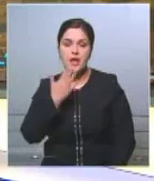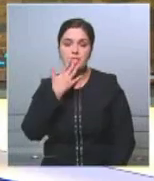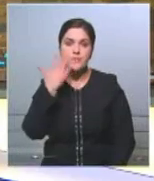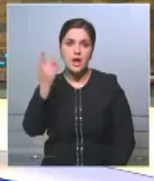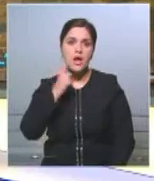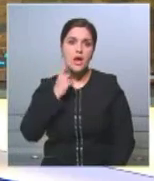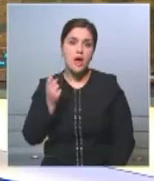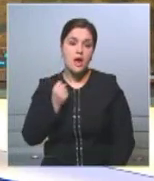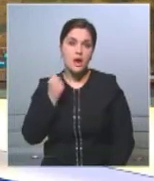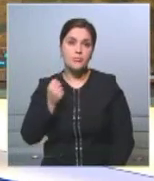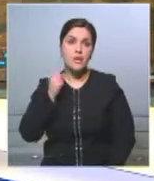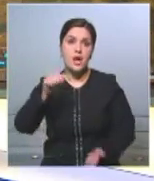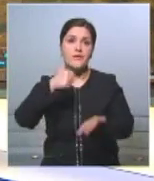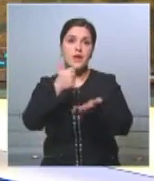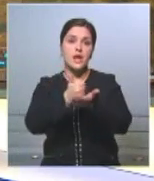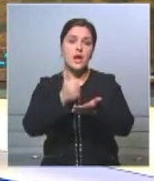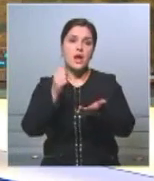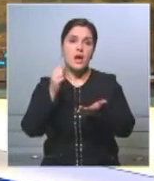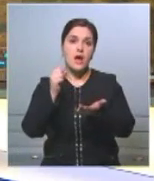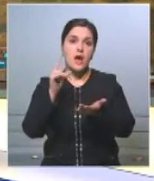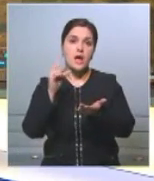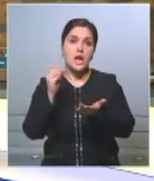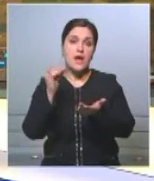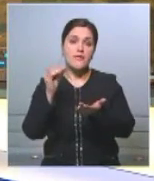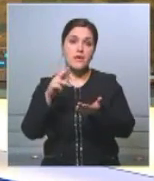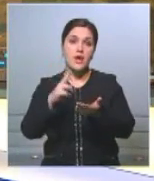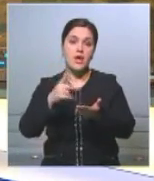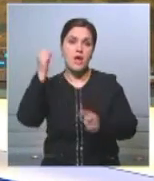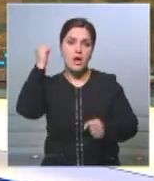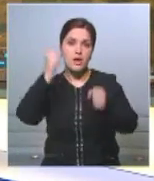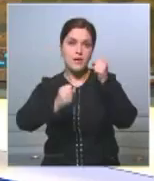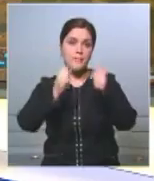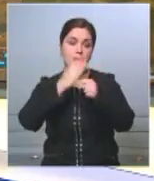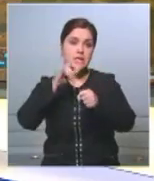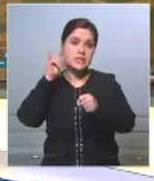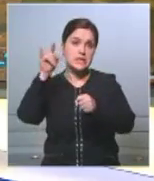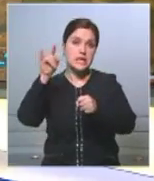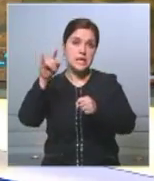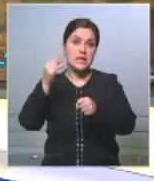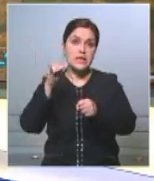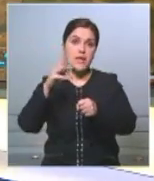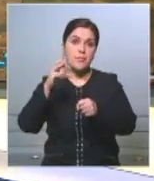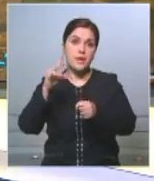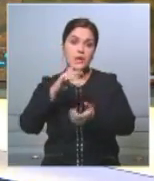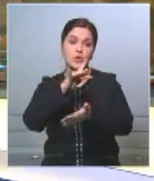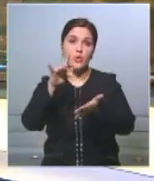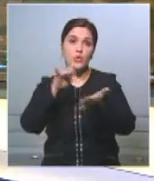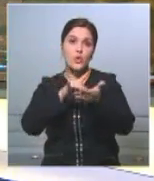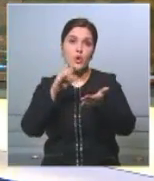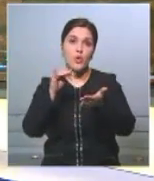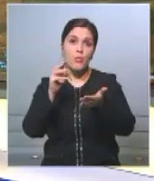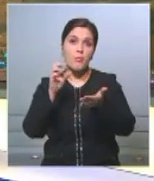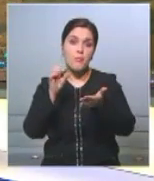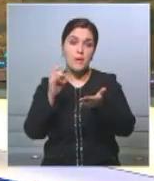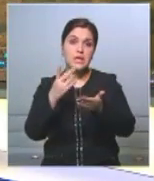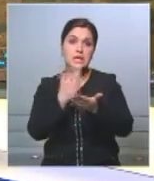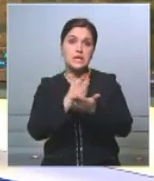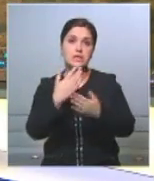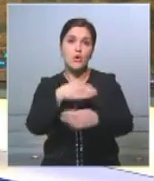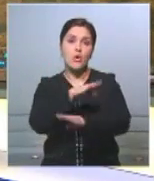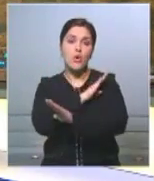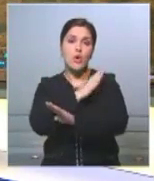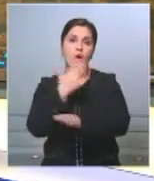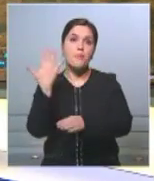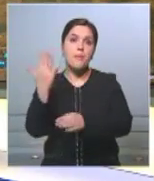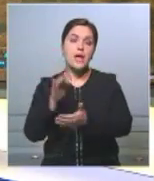Коалиционные силы во главе с Саудовской Аравией нанесли авиаудары по йеменскому городу Кокабан. В результате атаки погибли 5 мирных